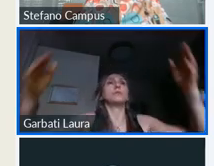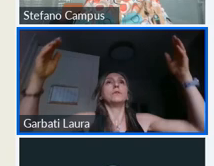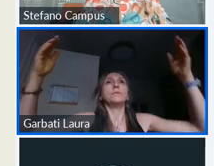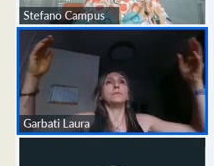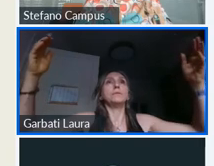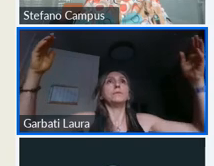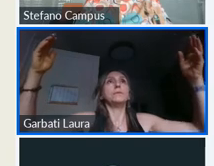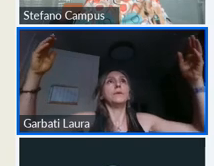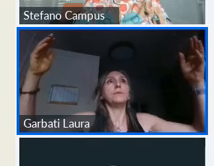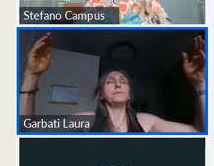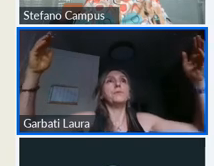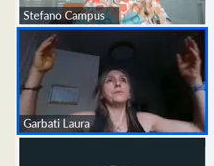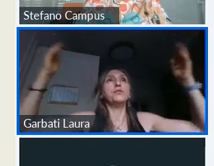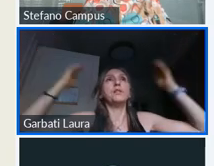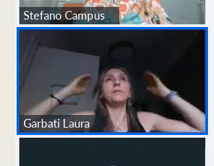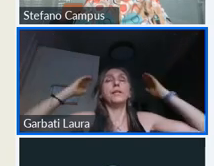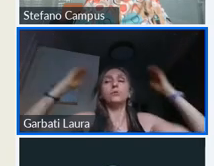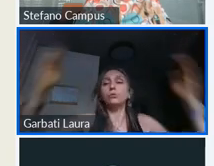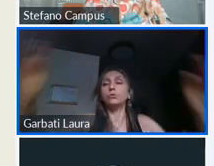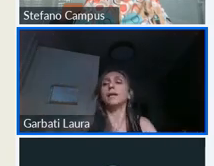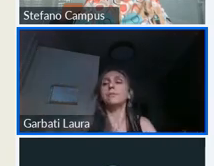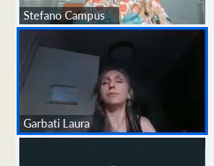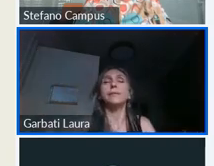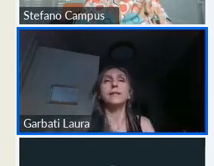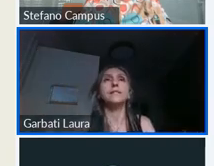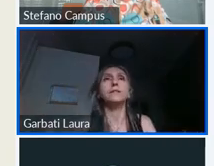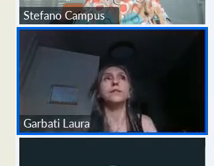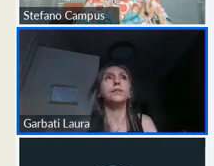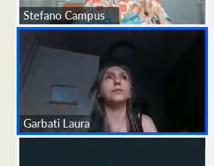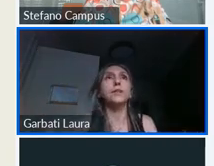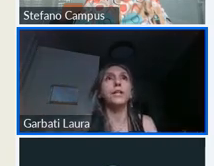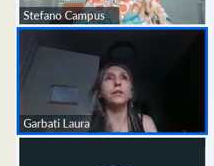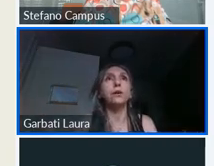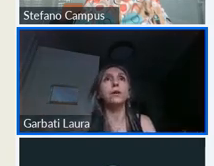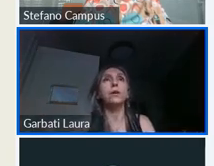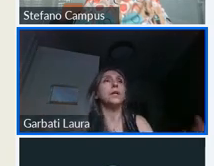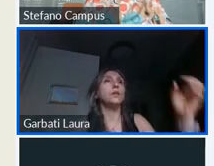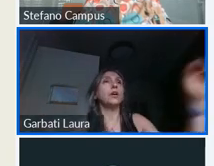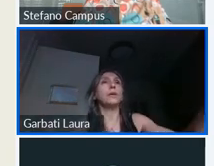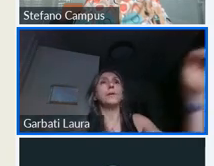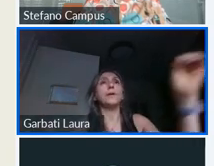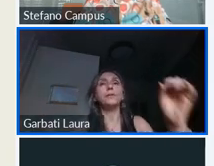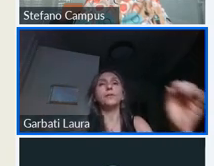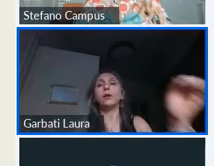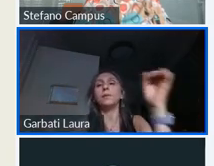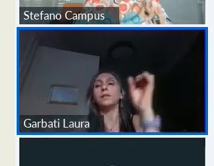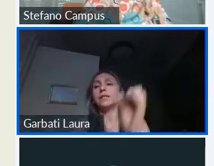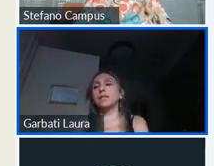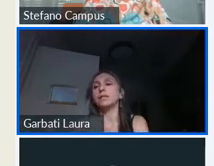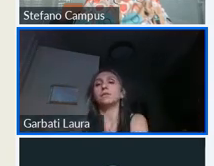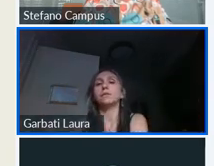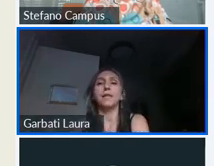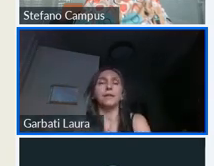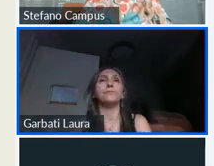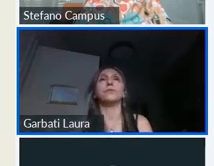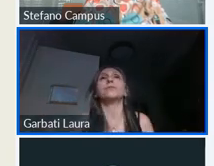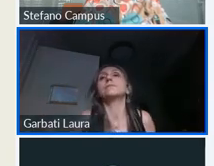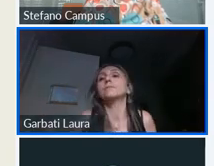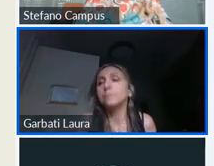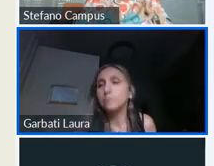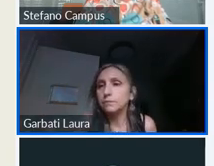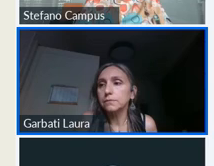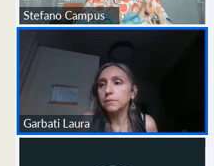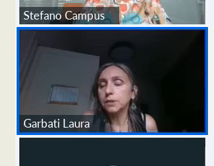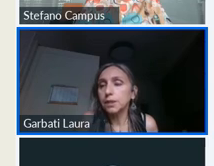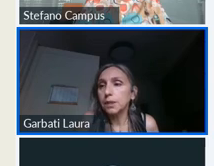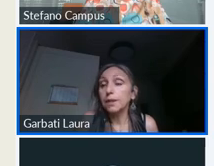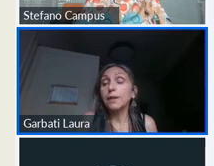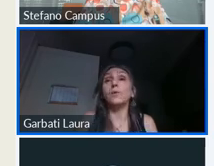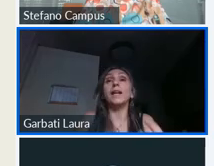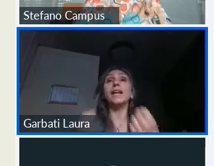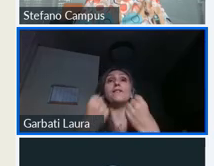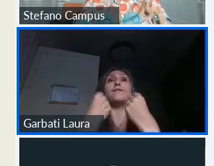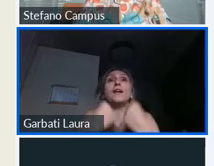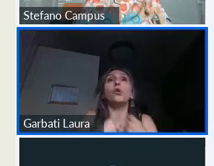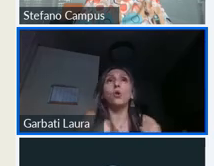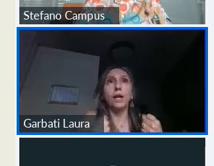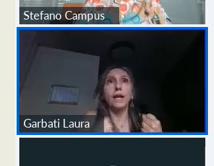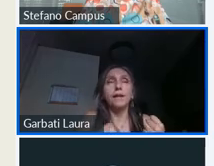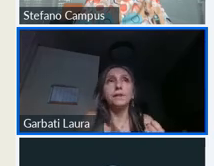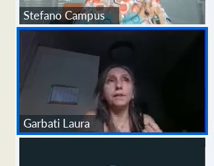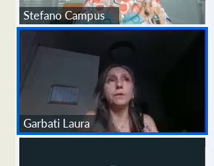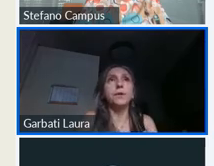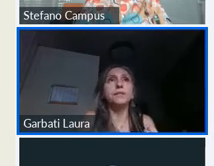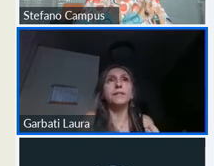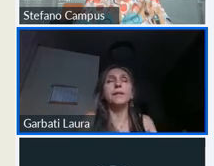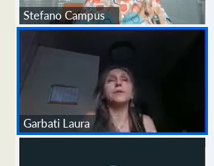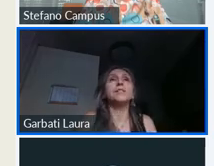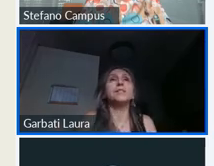messo più possibile tutta la popolazione di Torino, nome, cognome, indirizzo, telefono. Qual è il